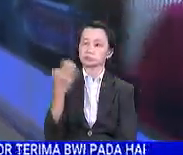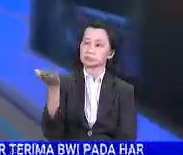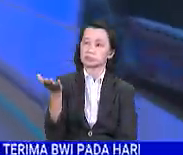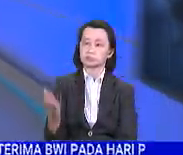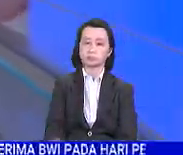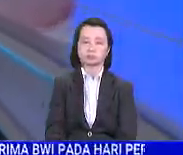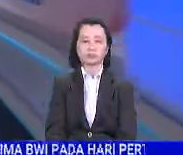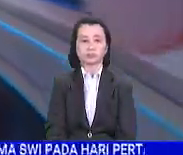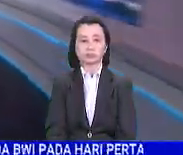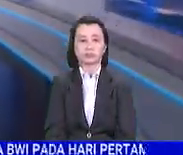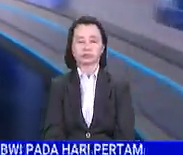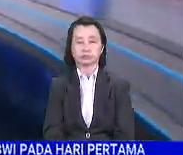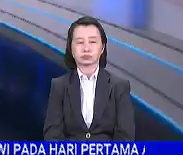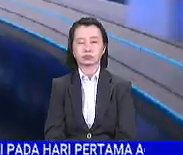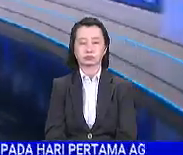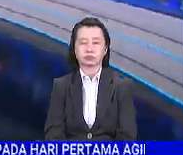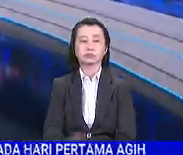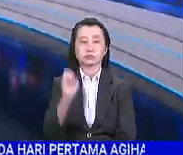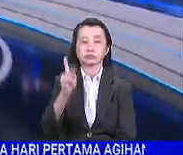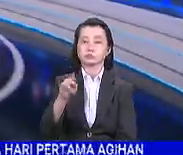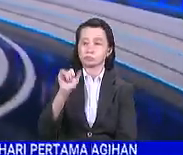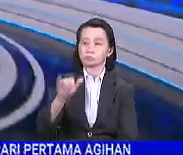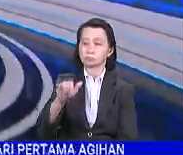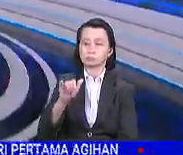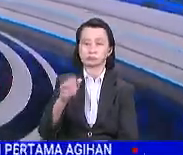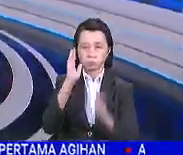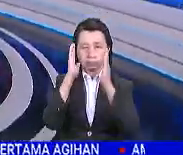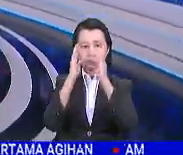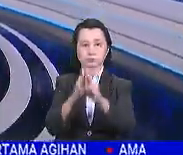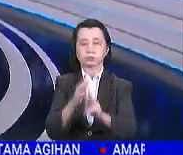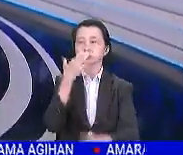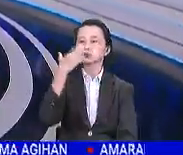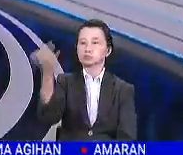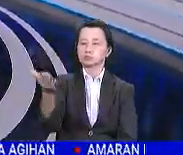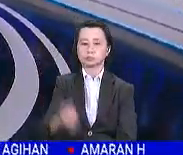Ya, Rozi Hanis di Kuantan Pahang. Terima kasih.